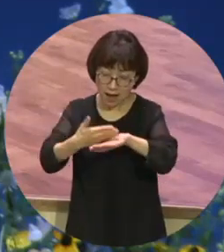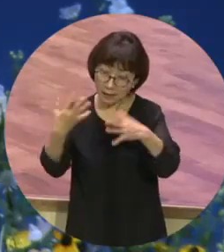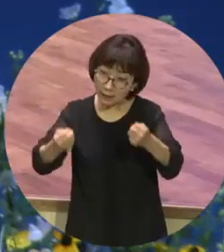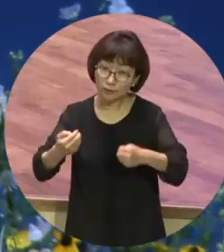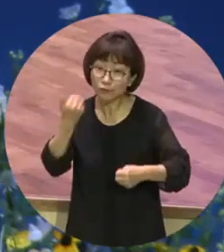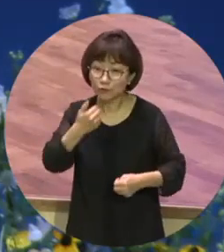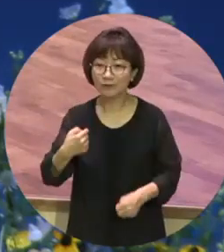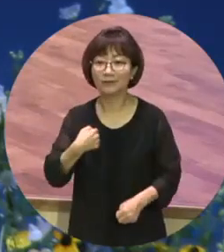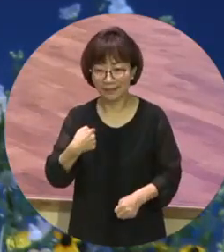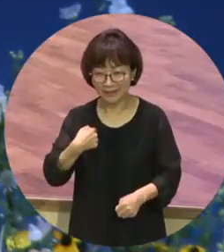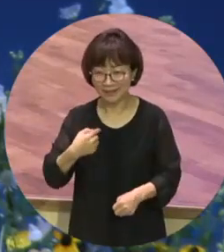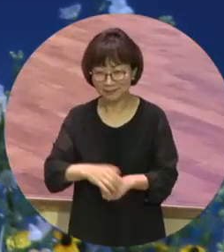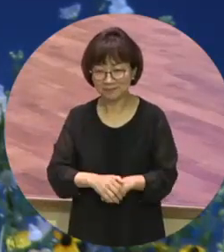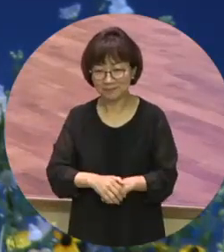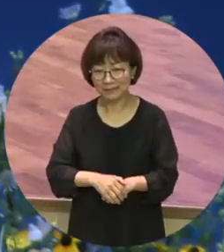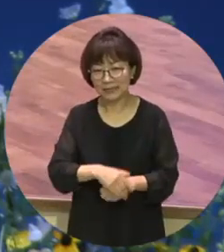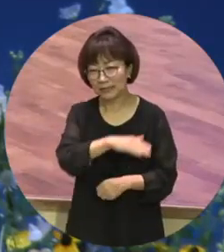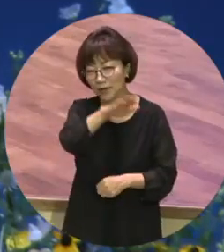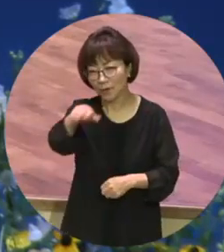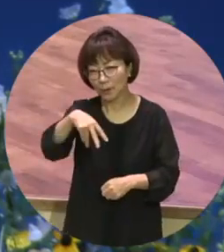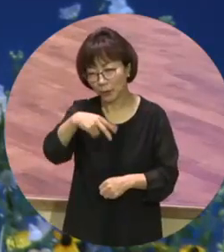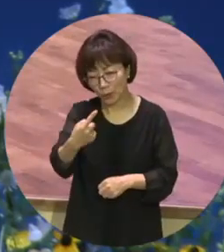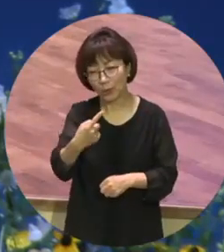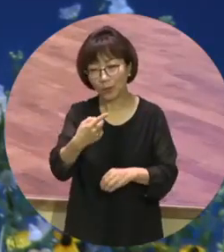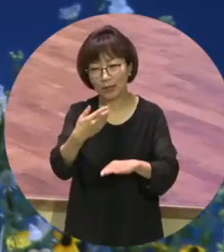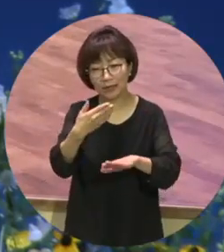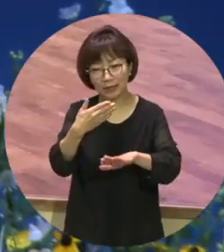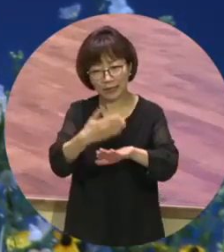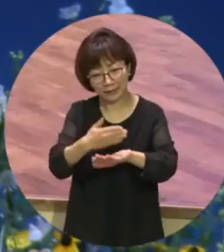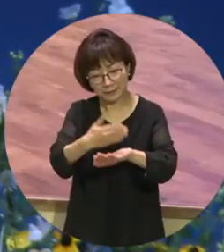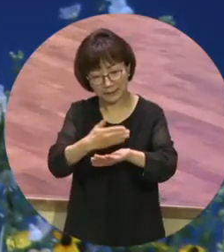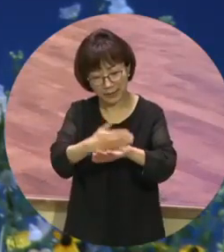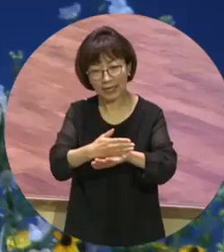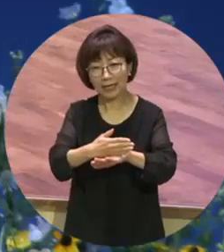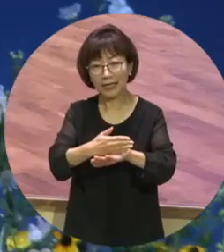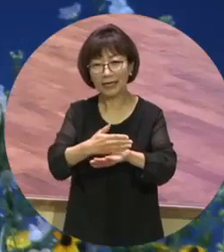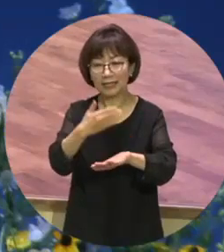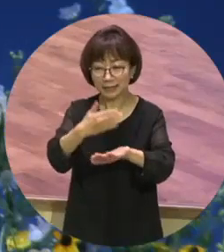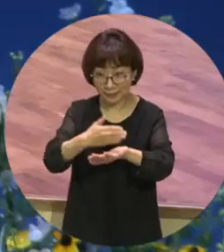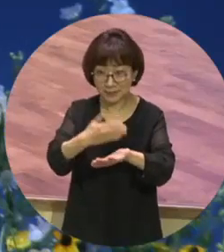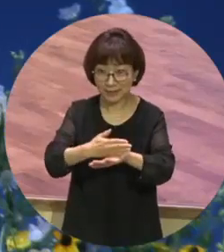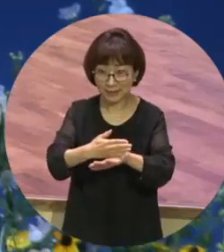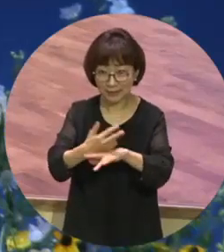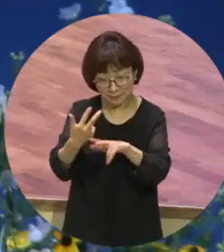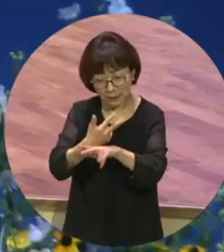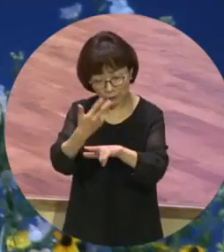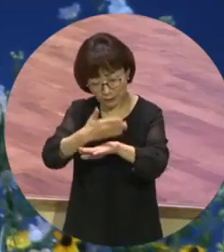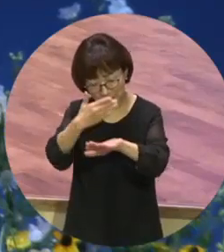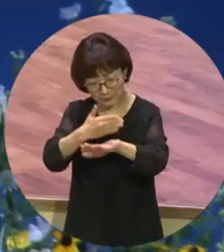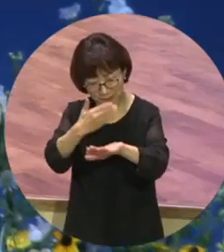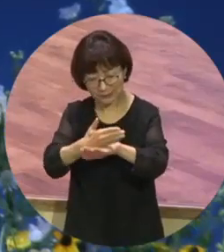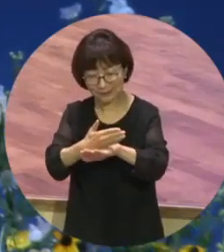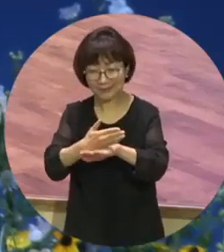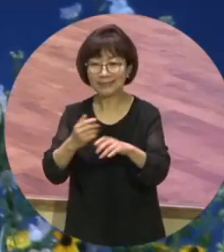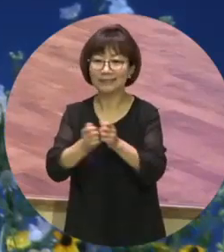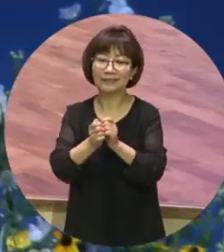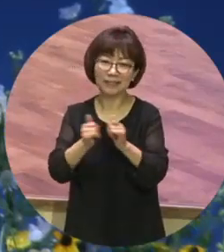그런 축복받은 정인들이 안 나오냐면 하나님께 감사. 숫자를 말합니까? 그 중심이 담긴.